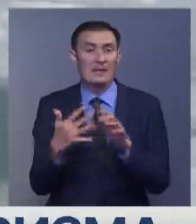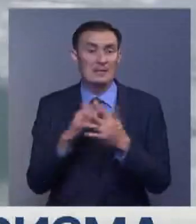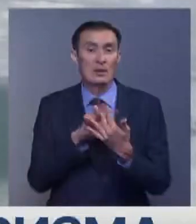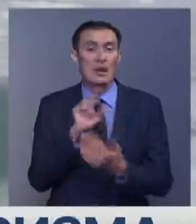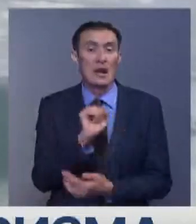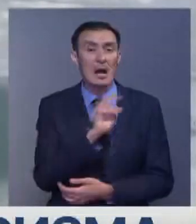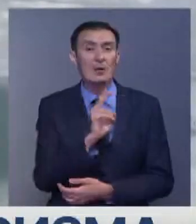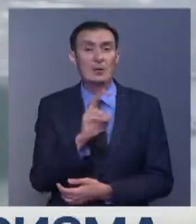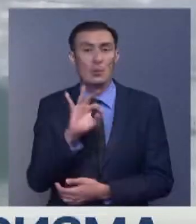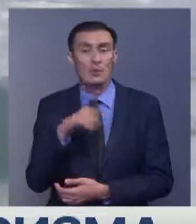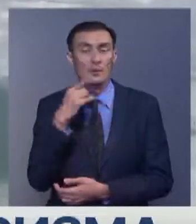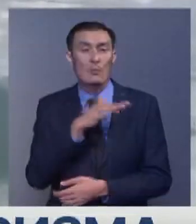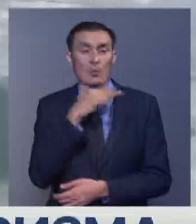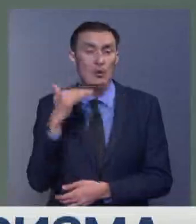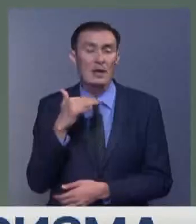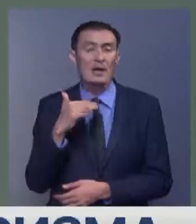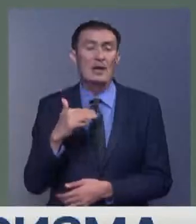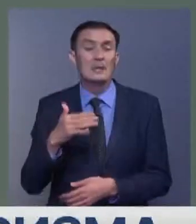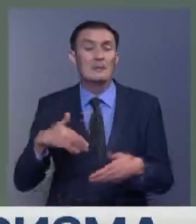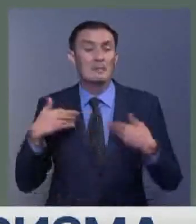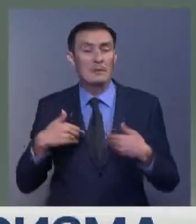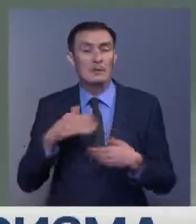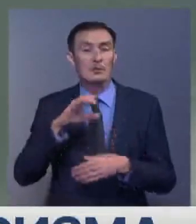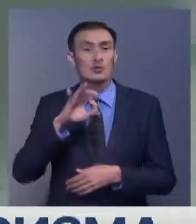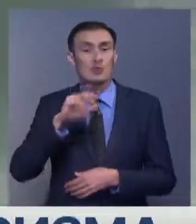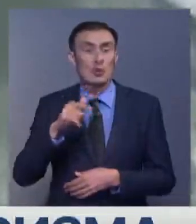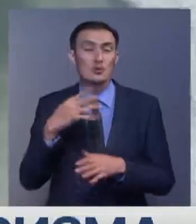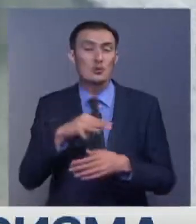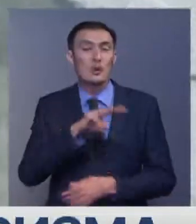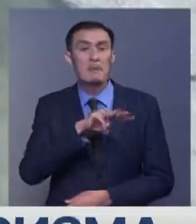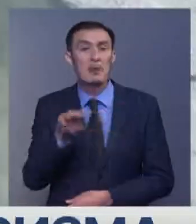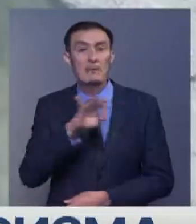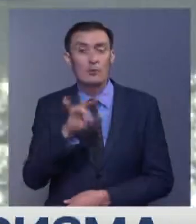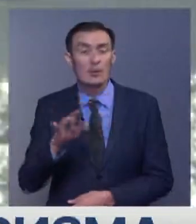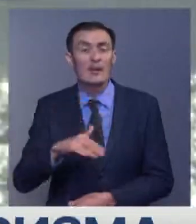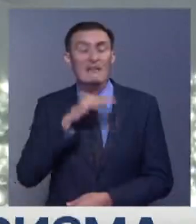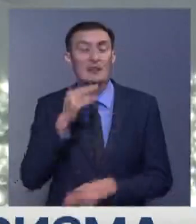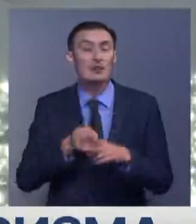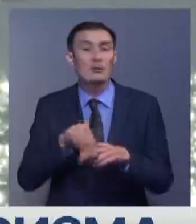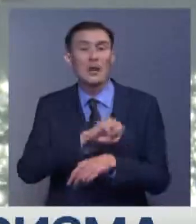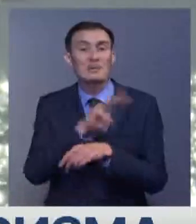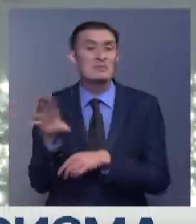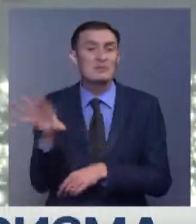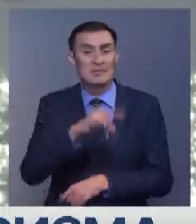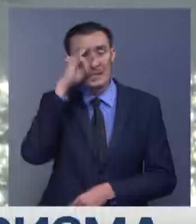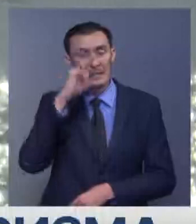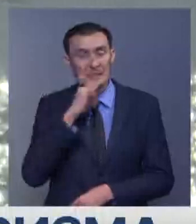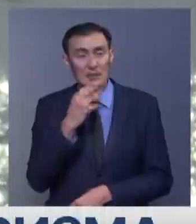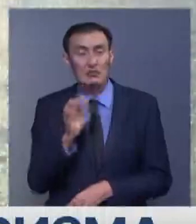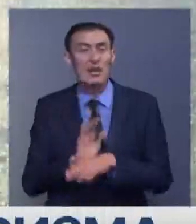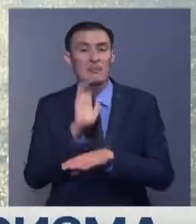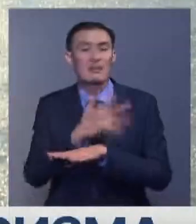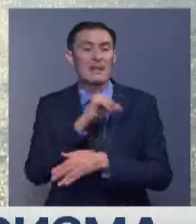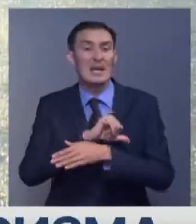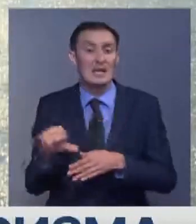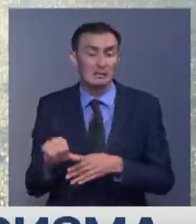Каратуз, говорят, что здесь очень много пищевой соли. По предварительным подсчетам, 40 миллионов тонн. Этого хватит, чтобы обеспечить весь Казахстан и еще отправлять на